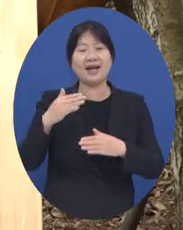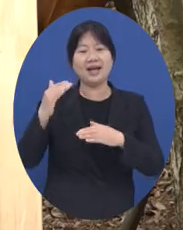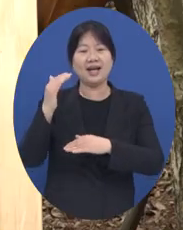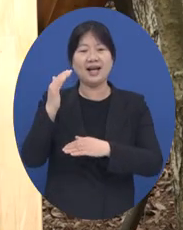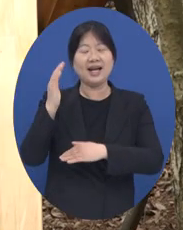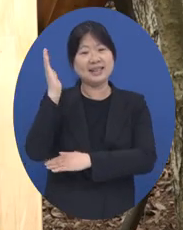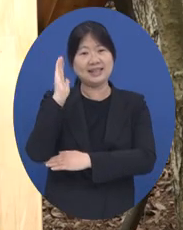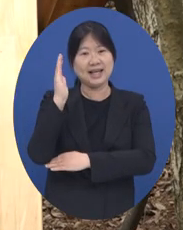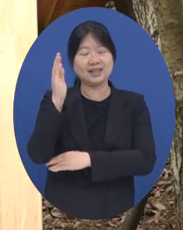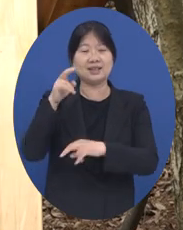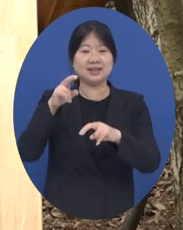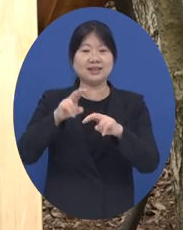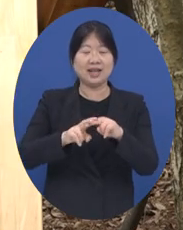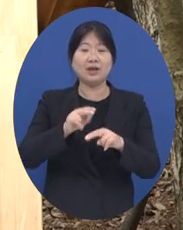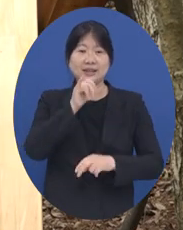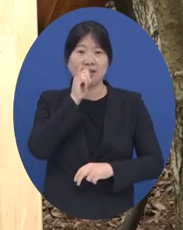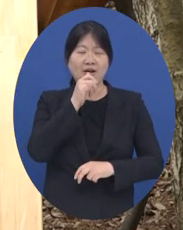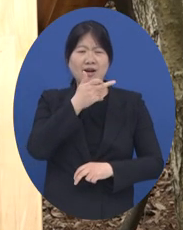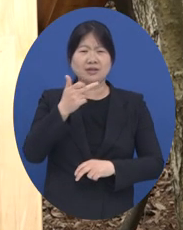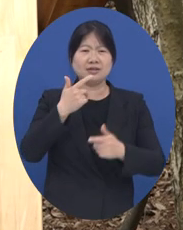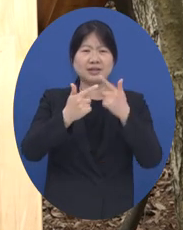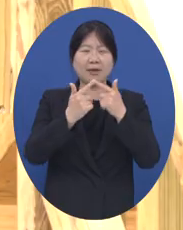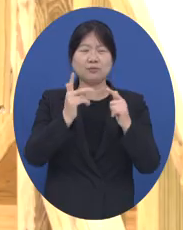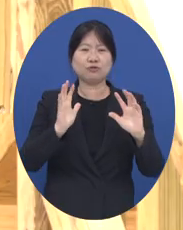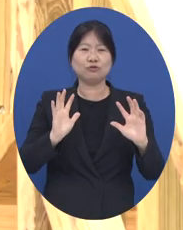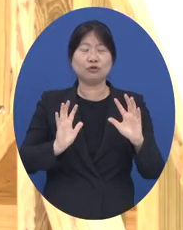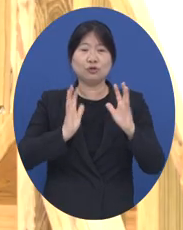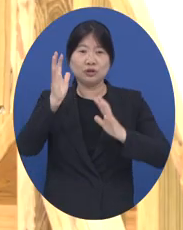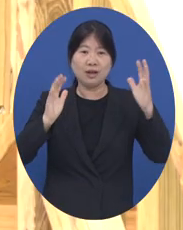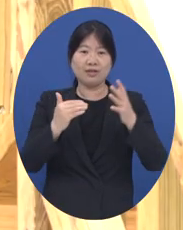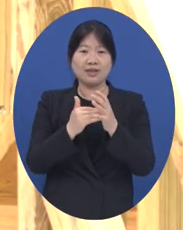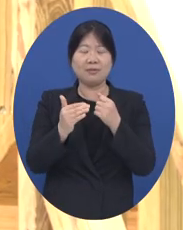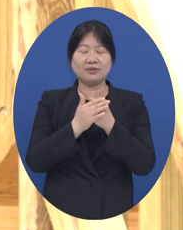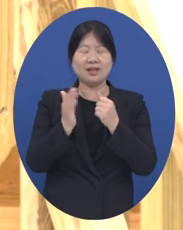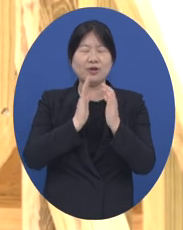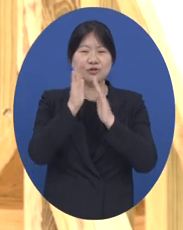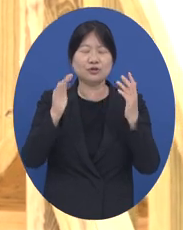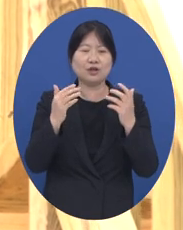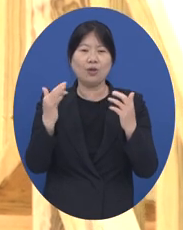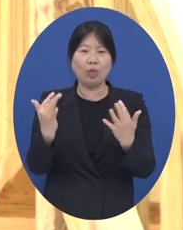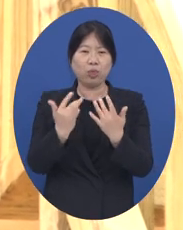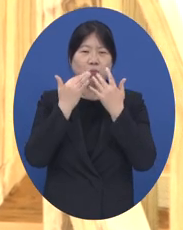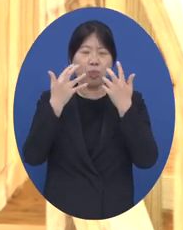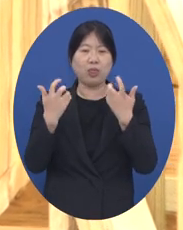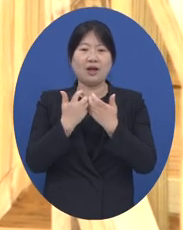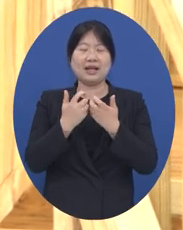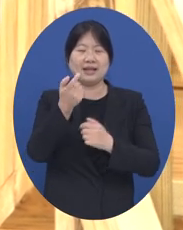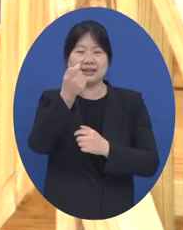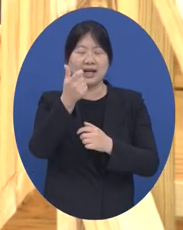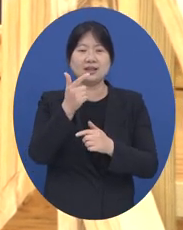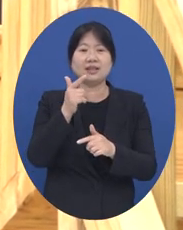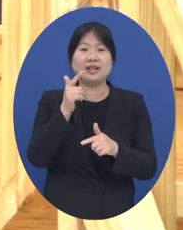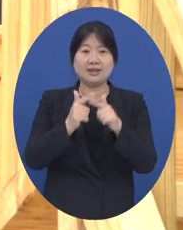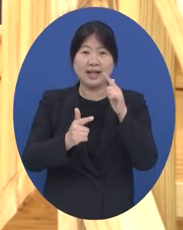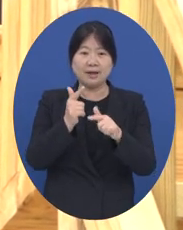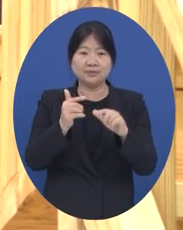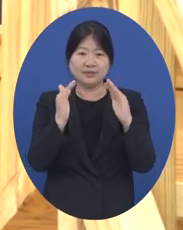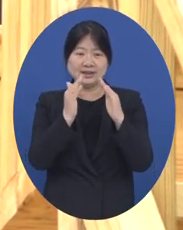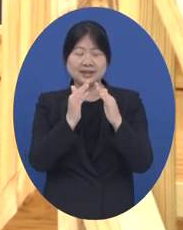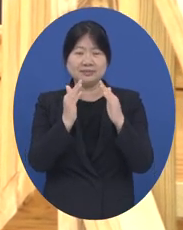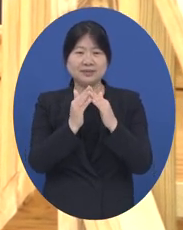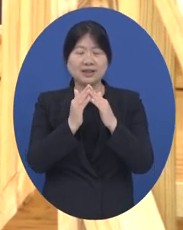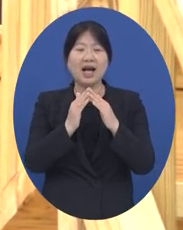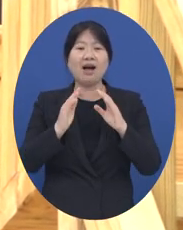있습니다 큰 나무들이 우거져 숲속 정씨가 물씬 풍기고 자그마한 통나무집은 동심으로 돌아간 어른들의